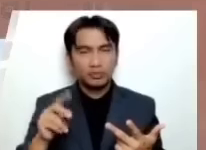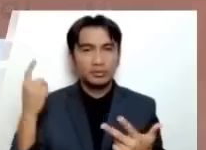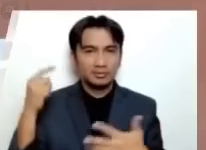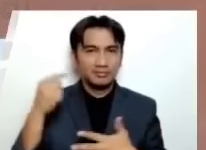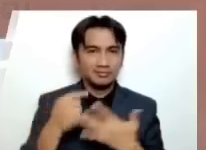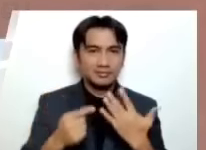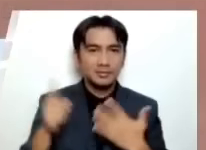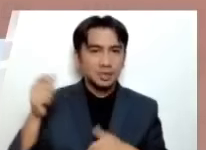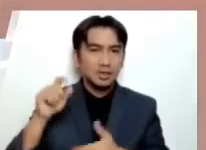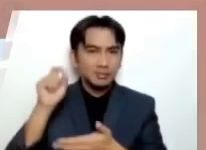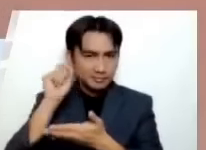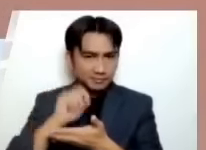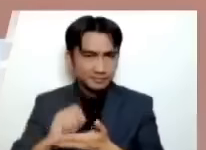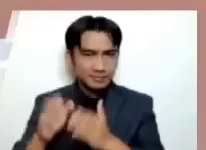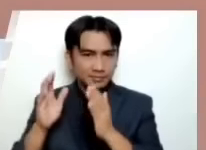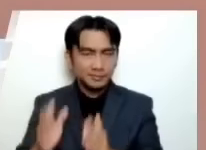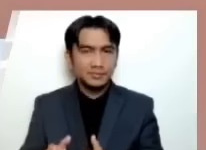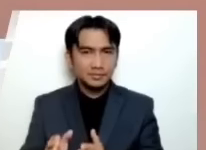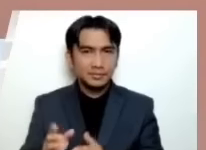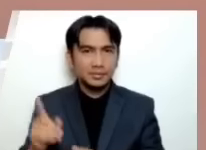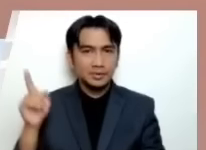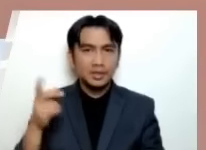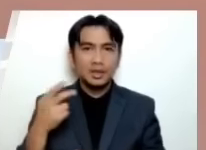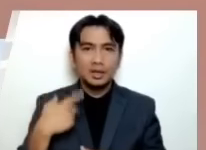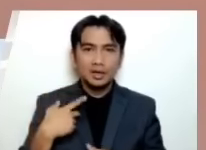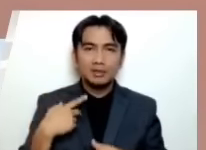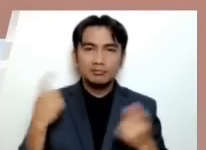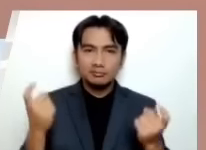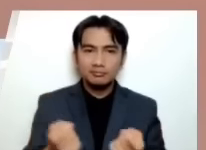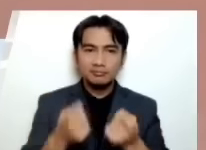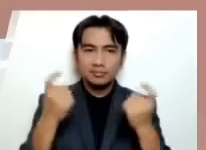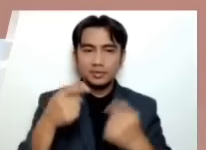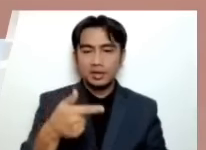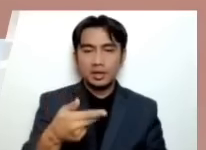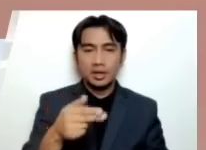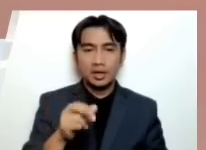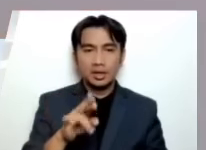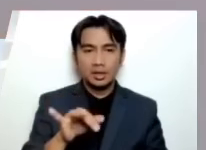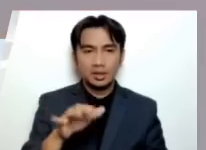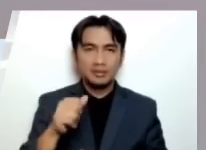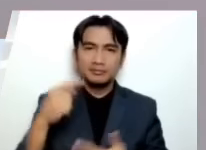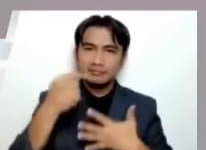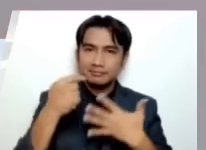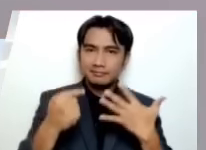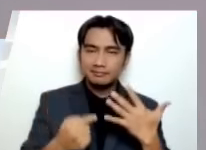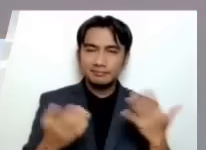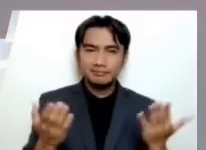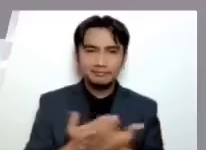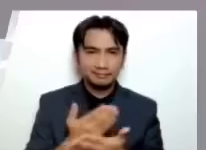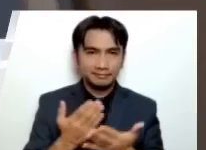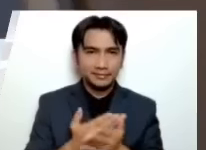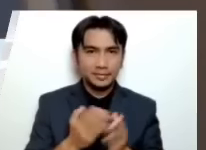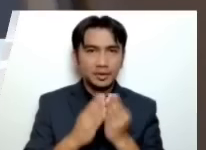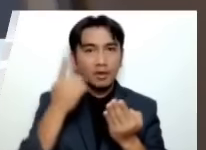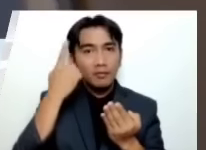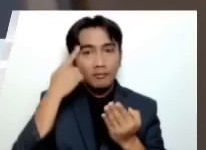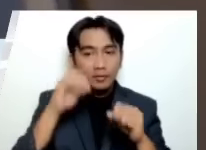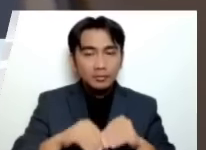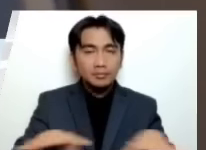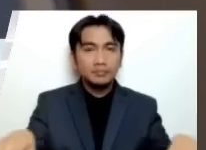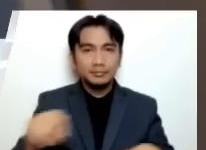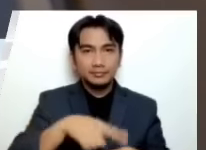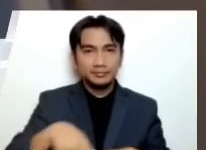sa aking panahon at pagdiriwang sa haraya ang panuluan at mga aklat ng impormasyon para sa mga bata. Gayon din ang